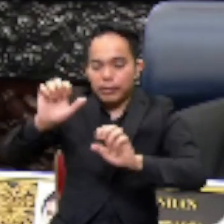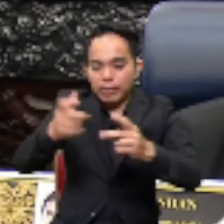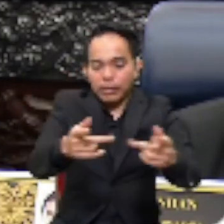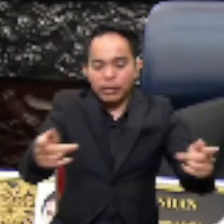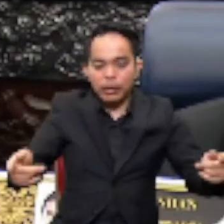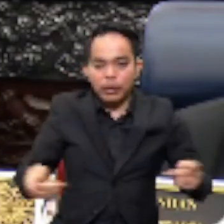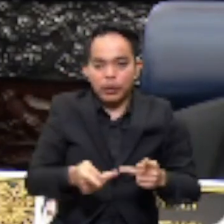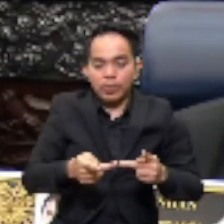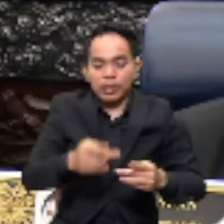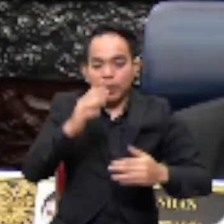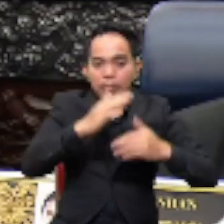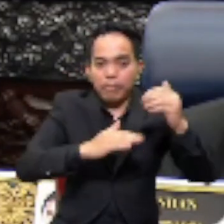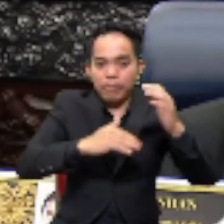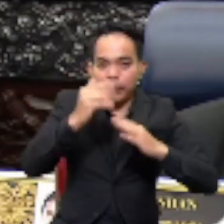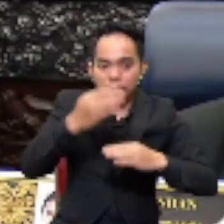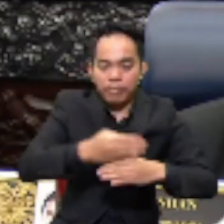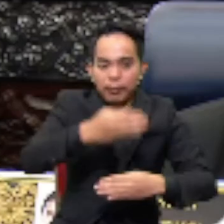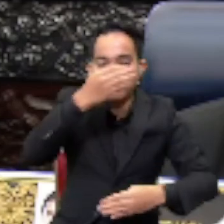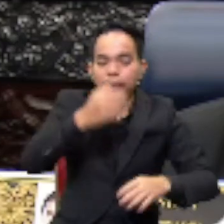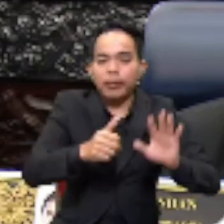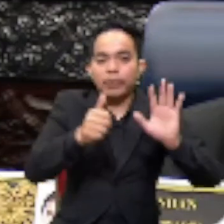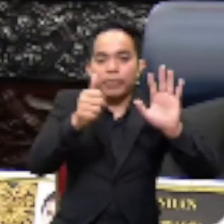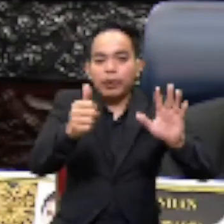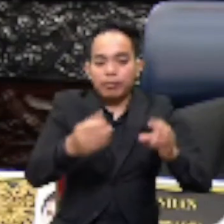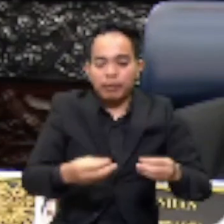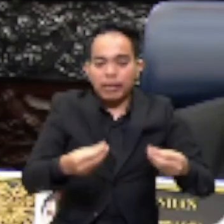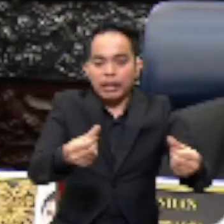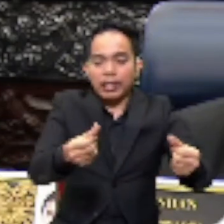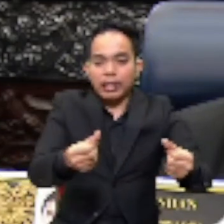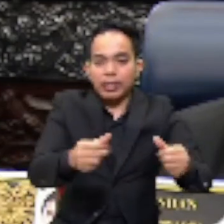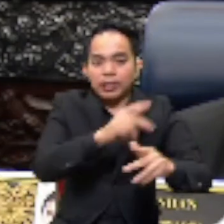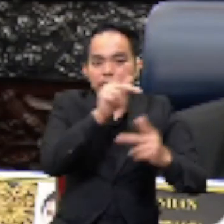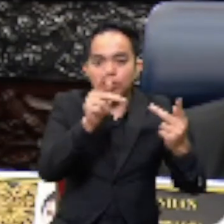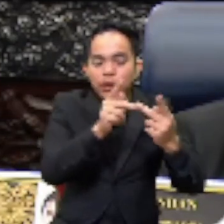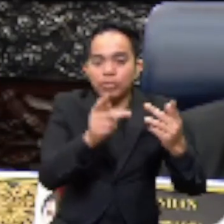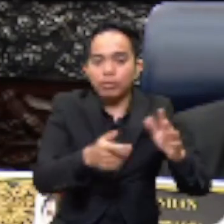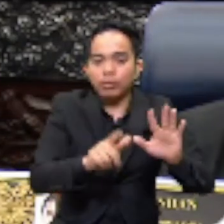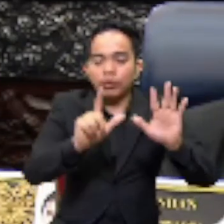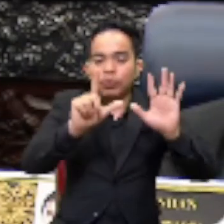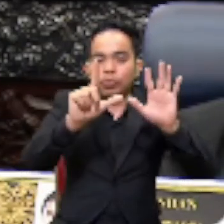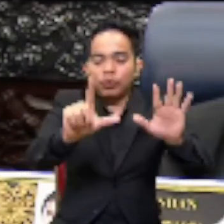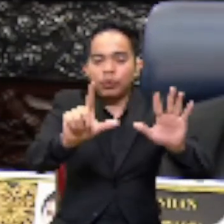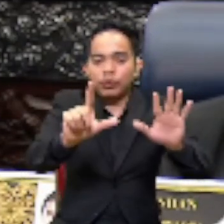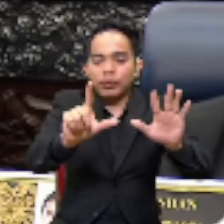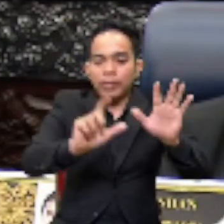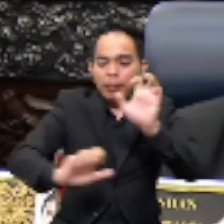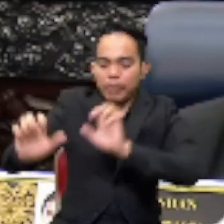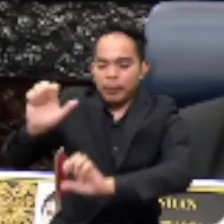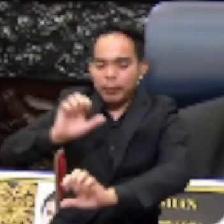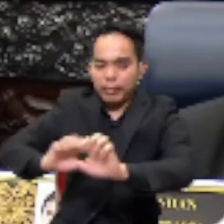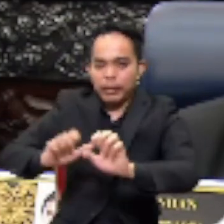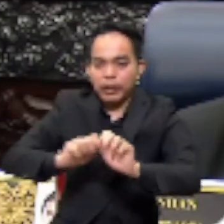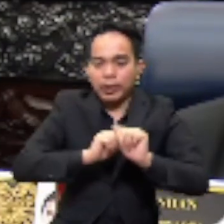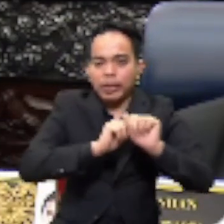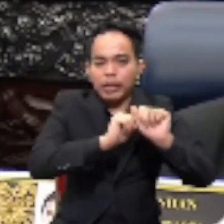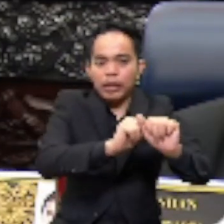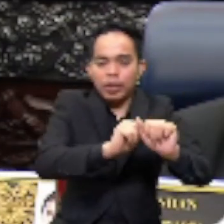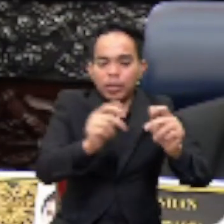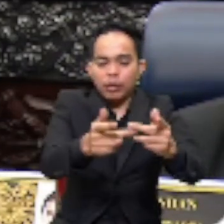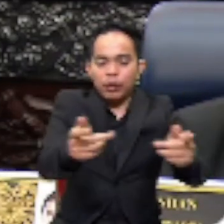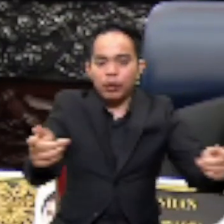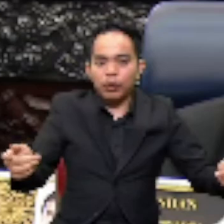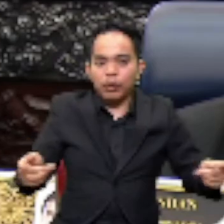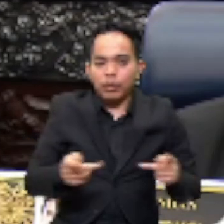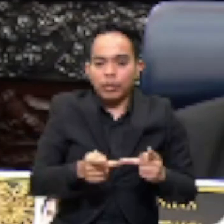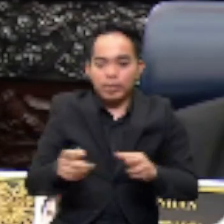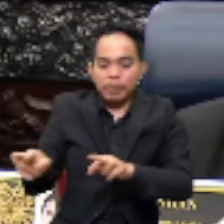Bandar prinsip keenam guna tanah yang efektif prinsip ketujuh penilaian terperinci berdasarkan kepada tapak laporan